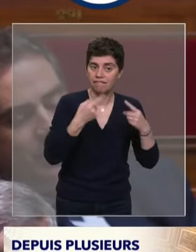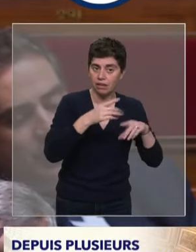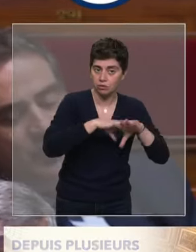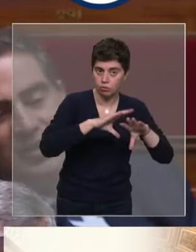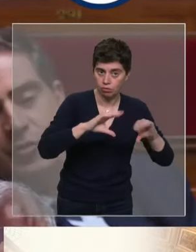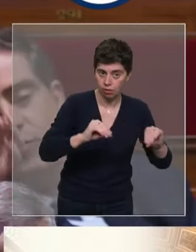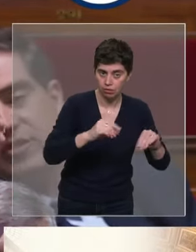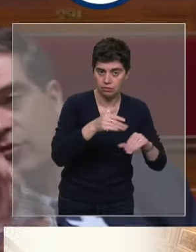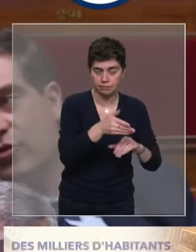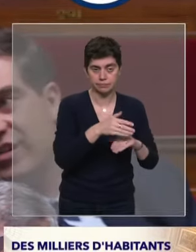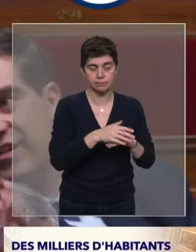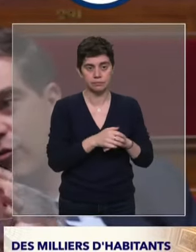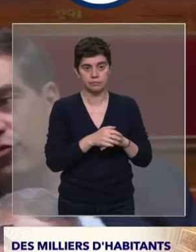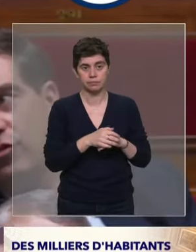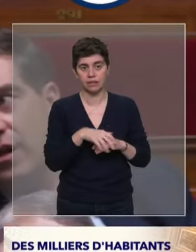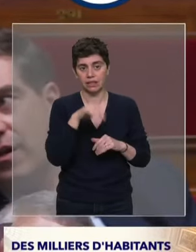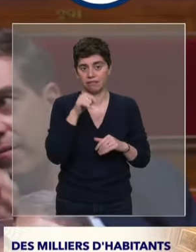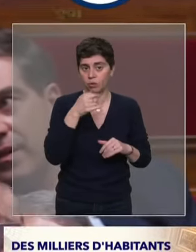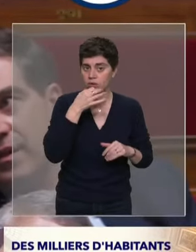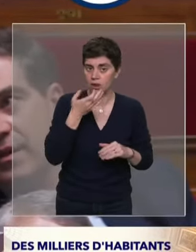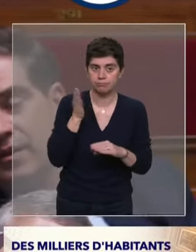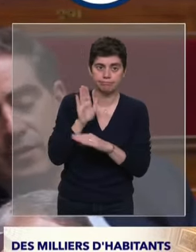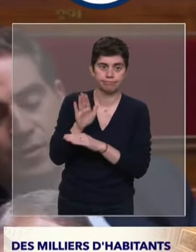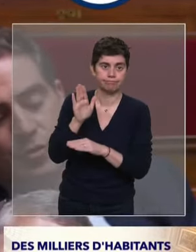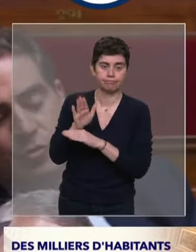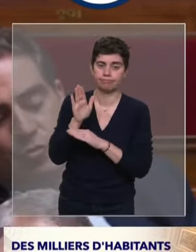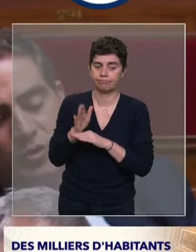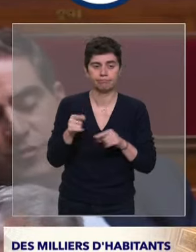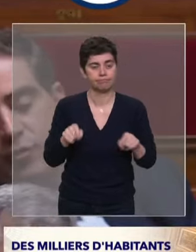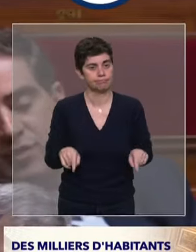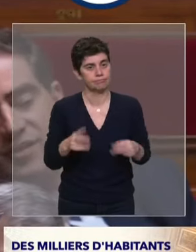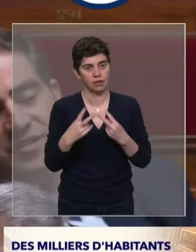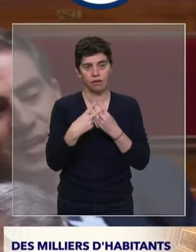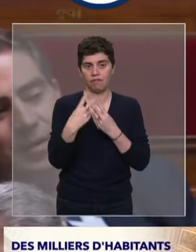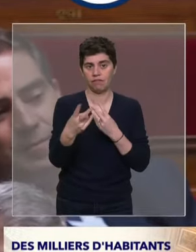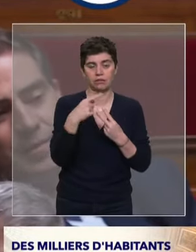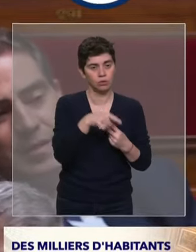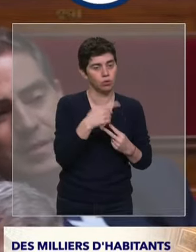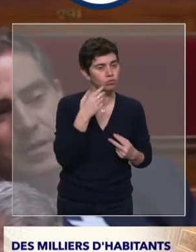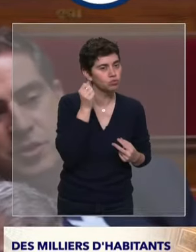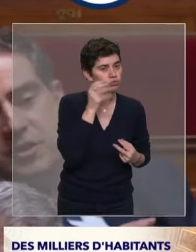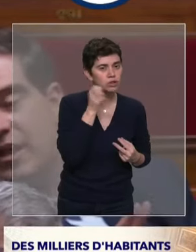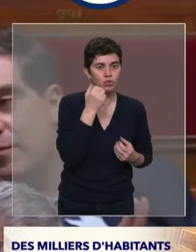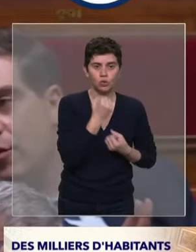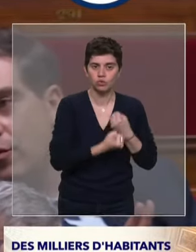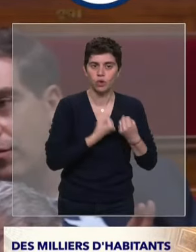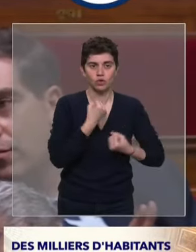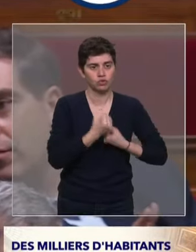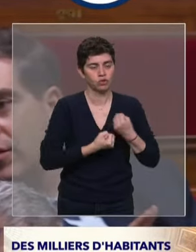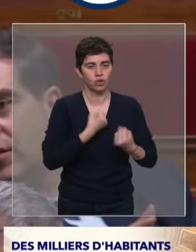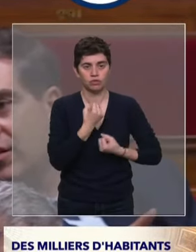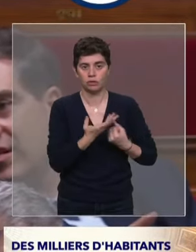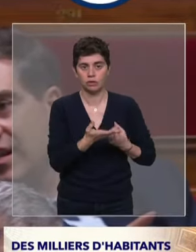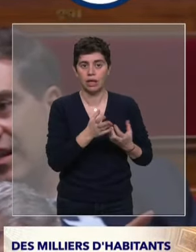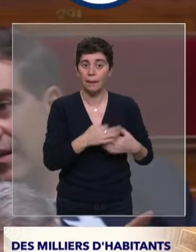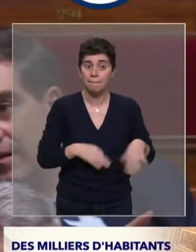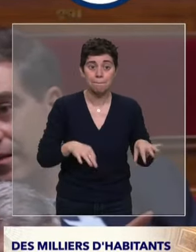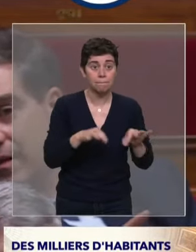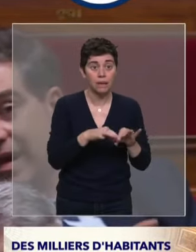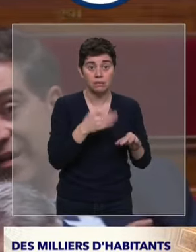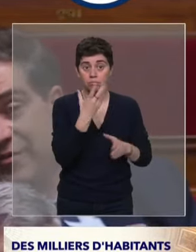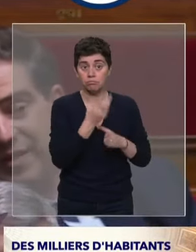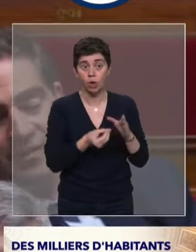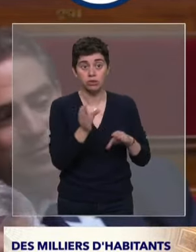d'Haïti. Je me dois de témoigner en ce lieu de leur souffrance quotidienne dans ce pays où l'insécurité est devenue la